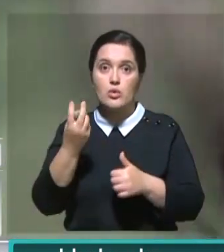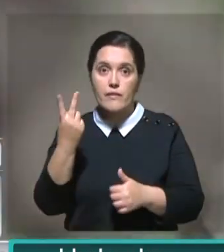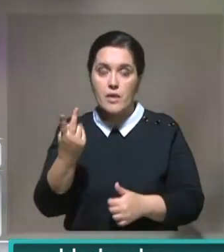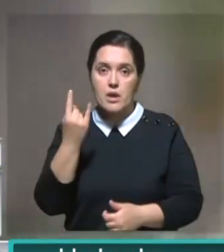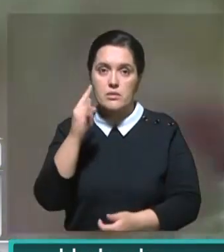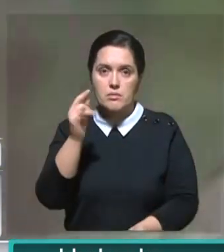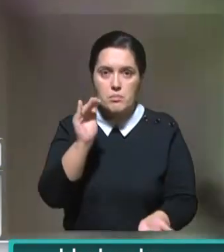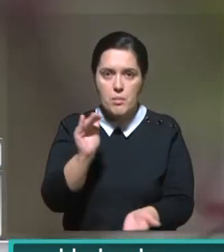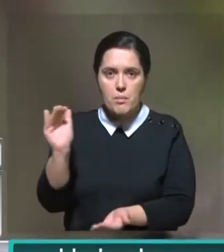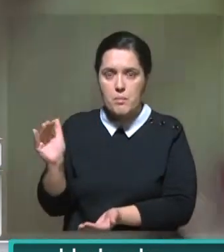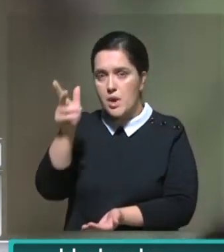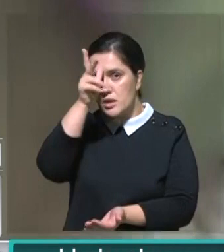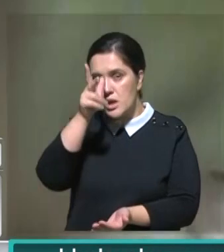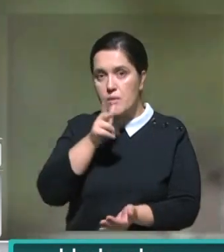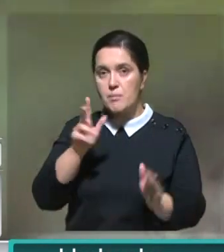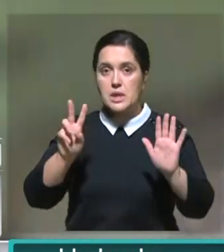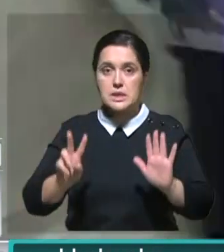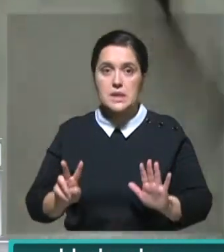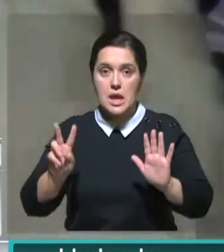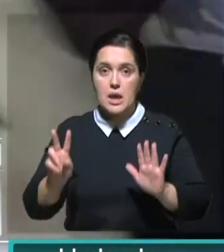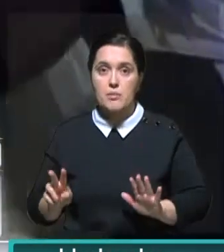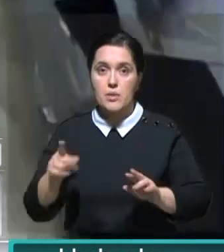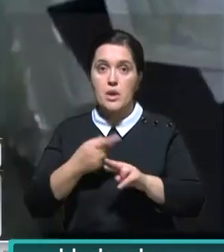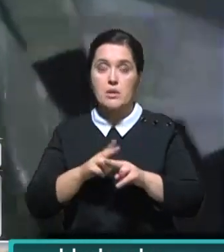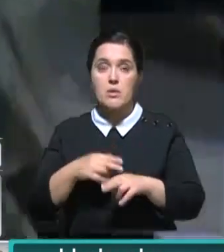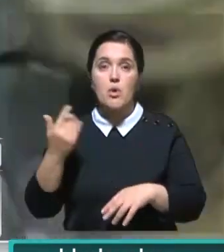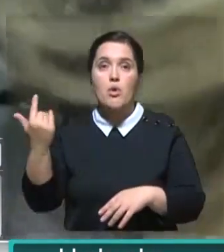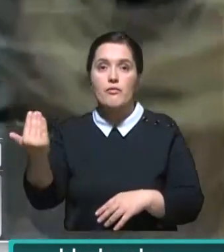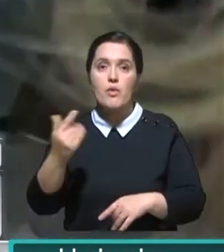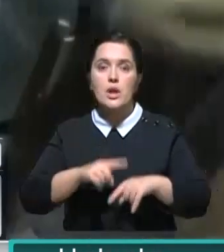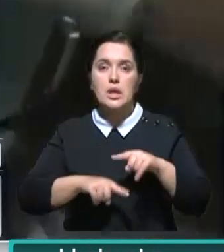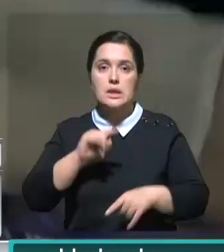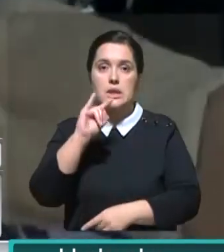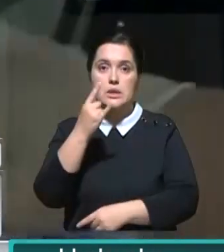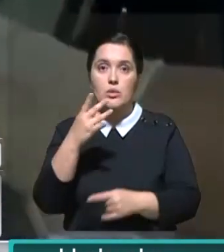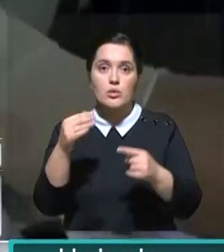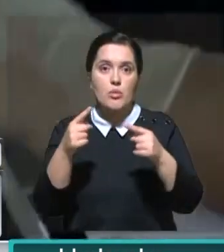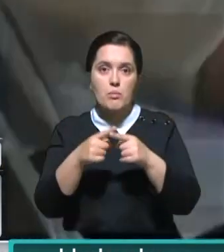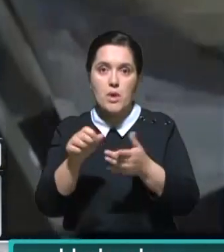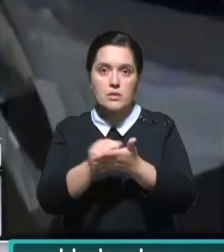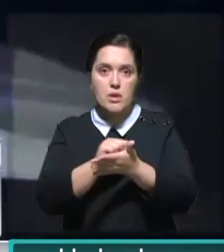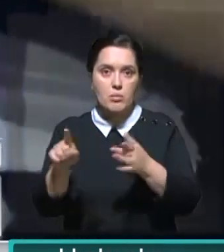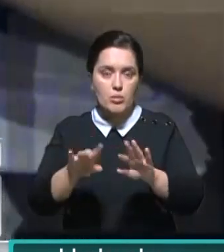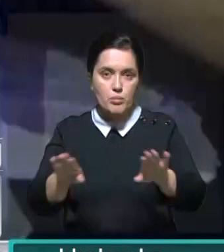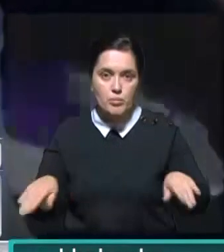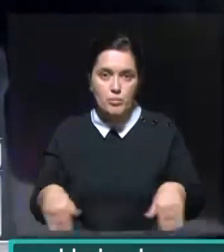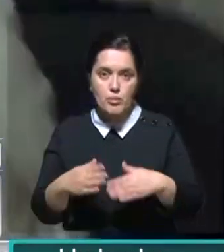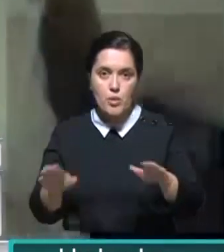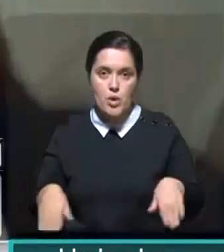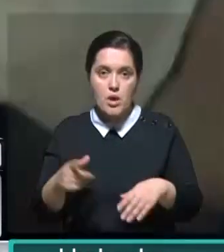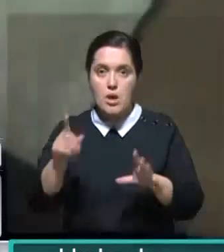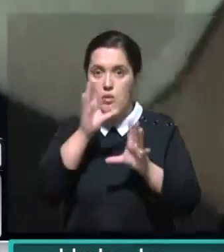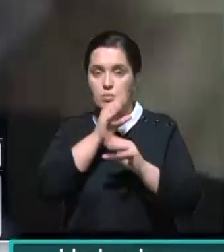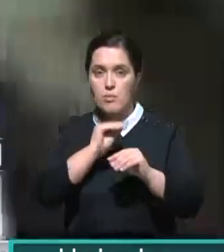предположительно 3 и 7 месяцев. Подозреваемые утверждали, что это их родные дети, но подтвердить свои слова документами не смогли, ссылаясь на то,